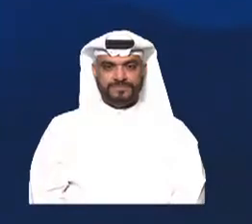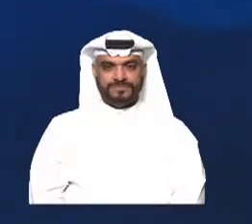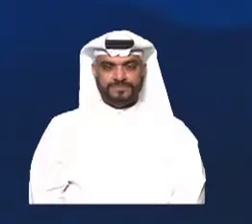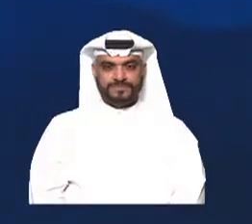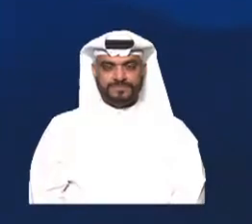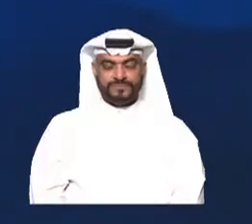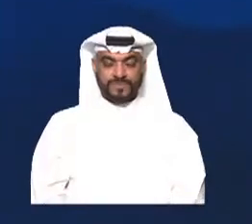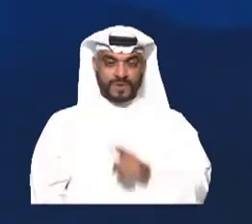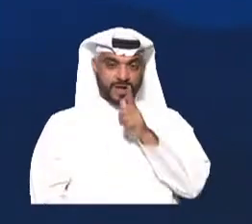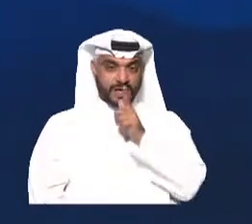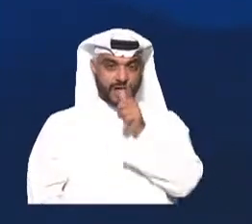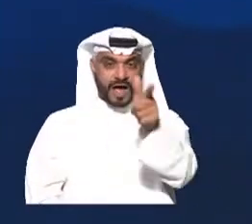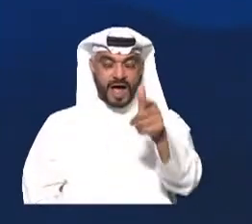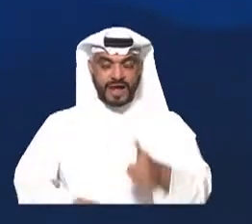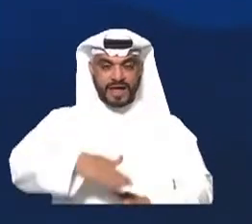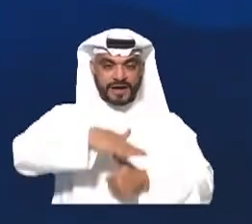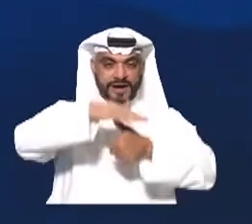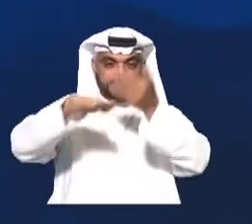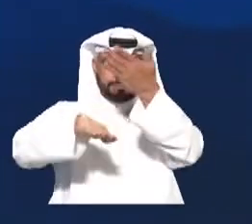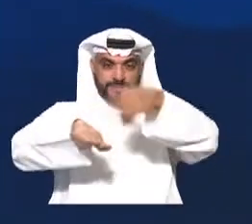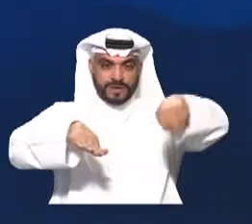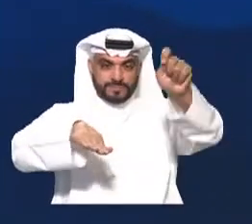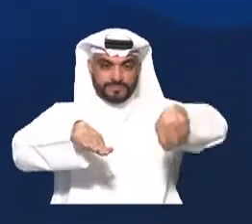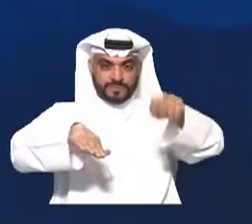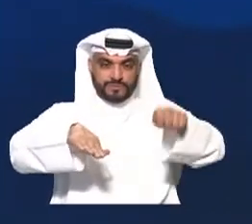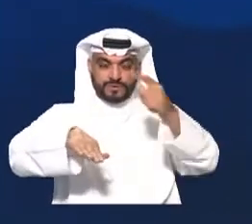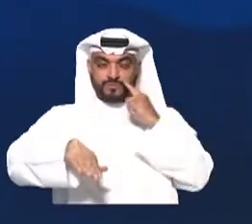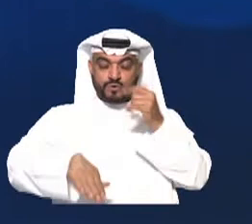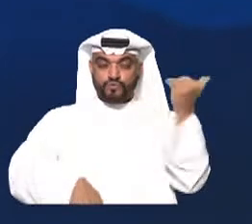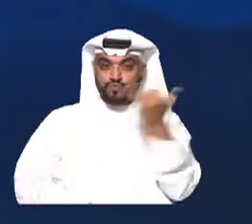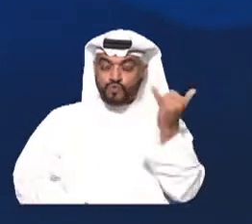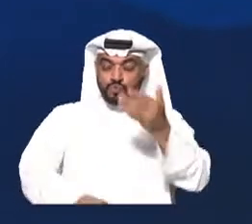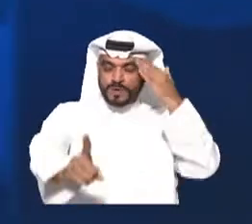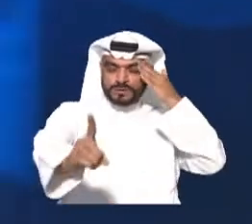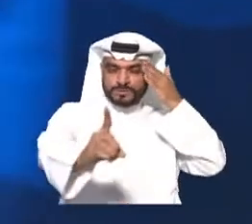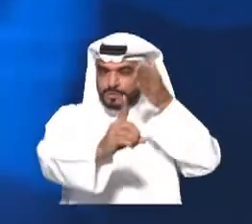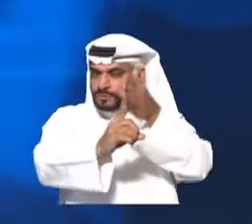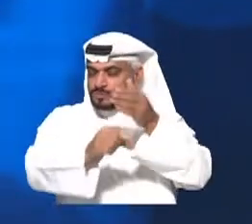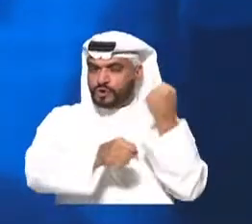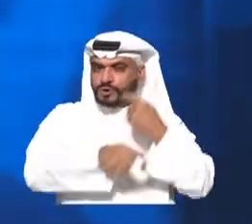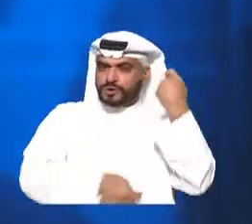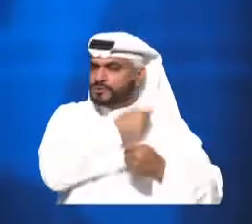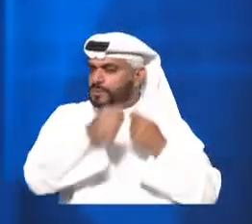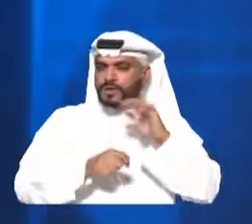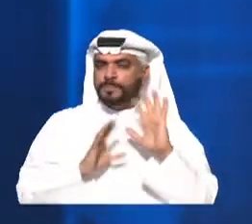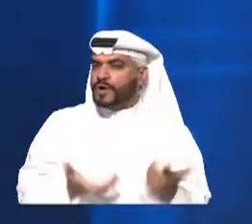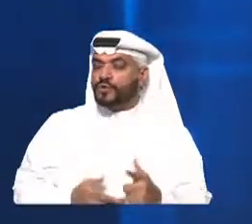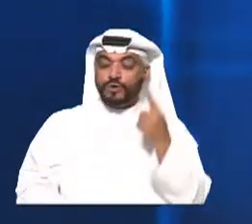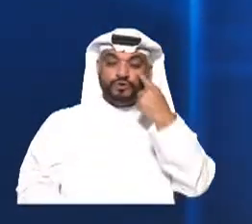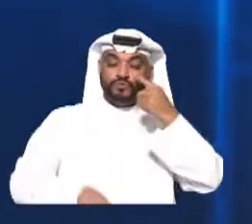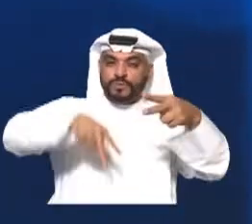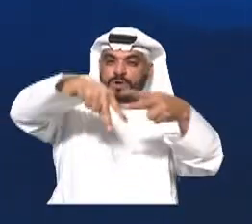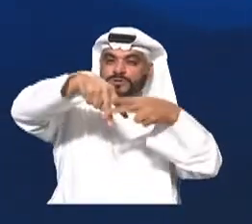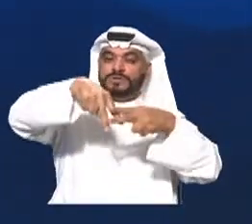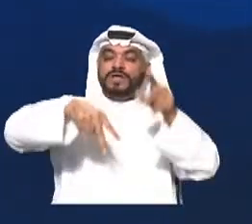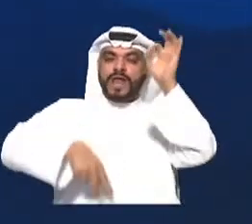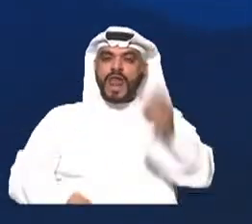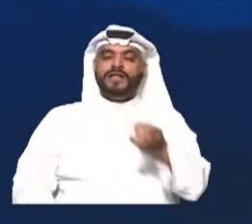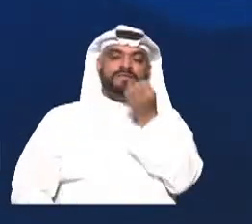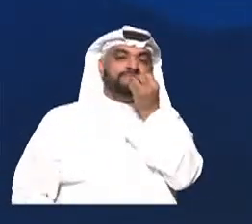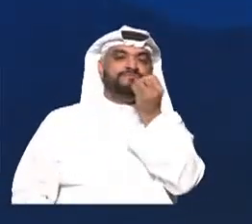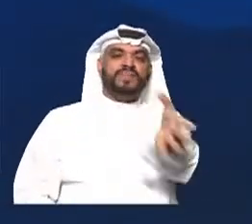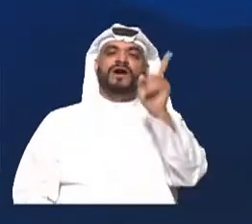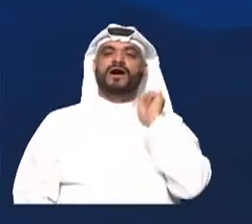دعا رئيس مجلس الأمة مرزوق علي الغانم إلى التركيز على العمل الجماعي لفضح ممارسات الاحتلال الصهيوني،